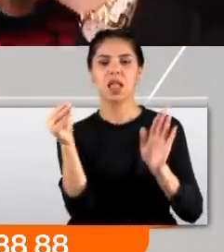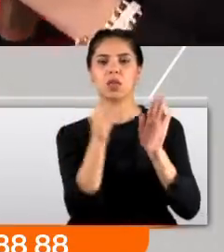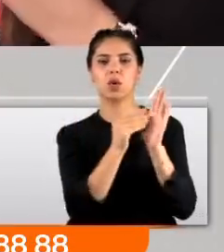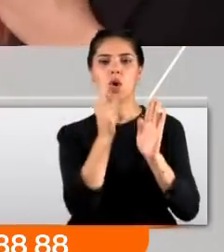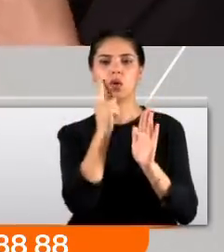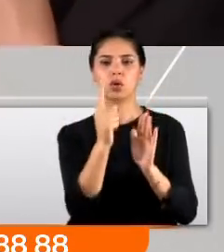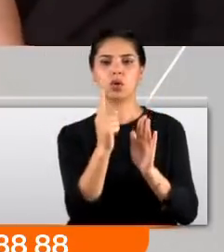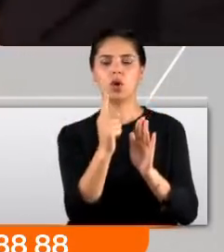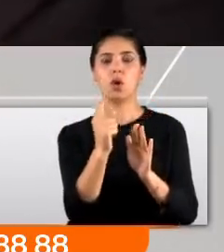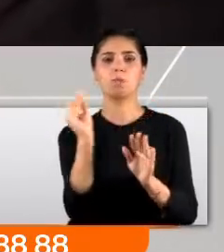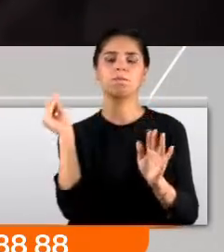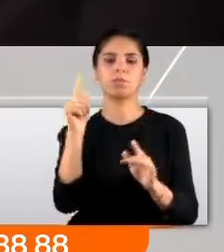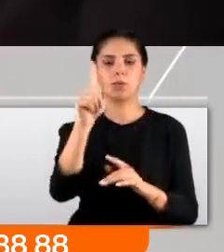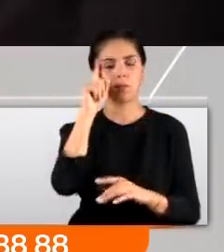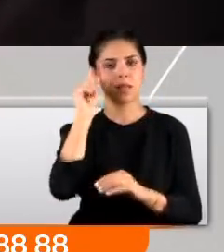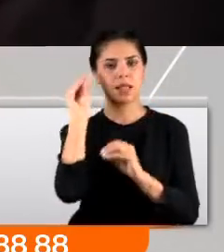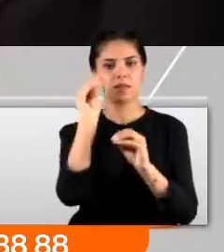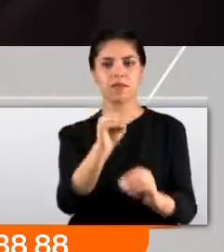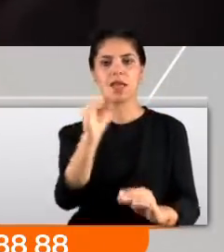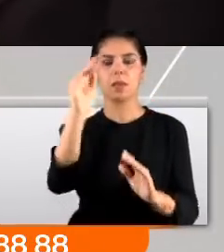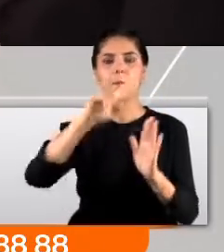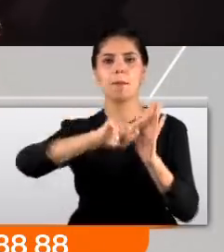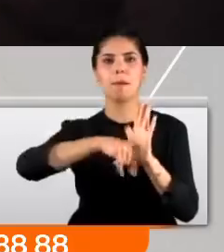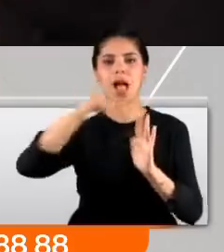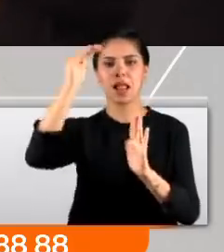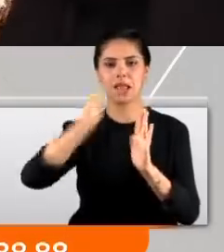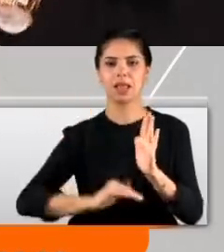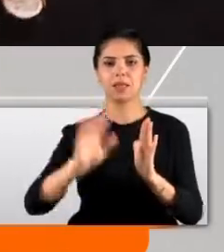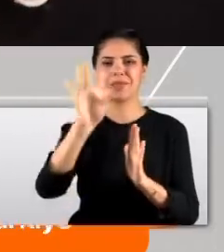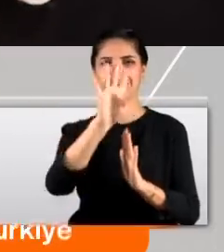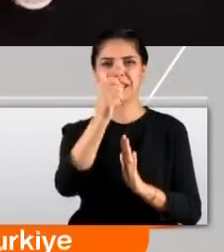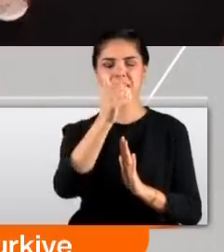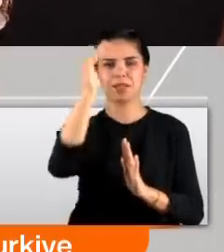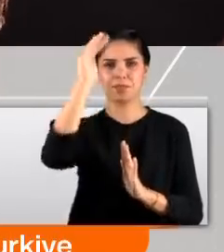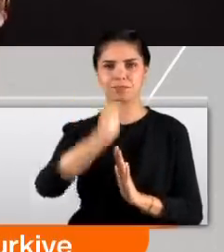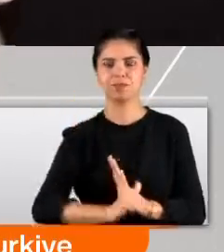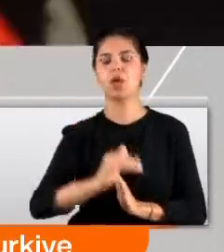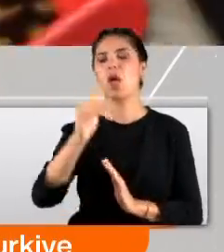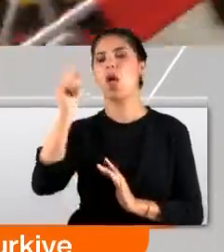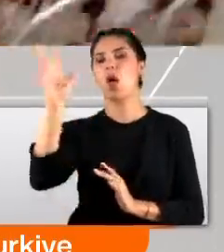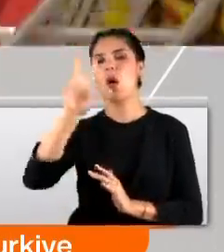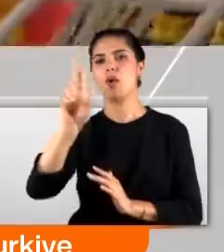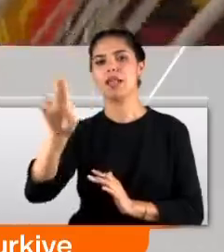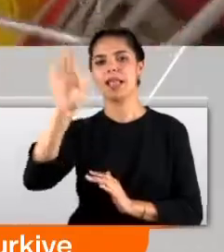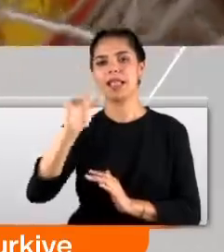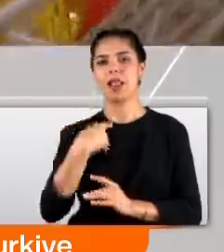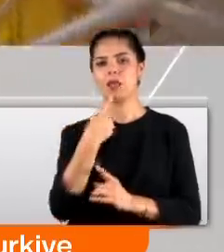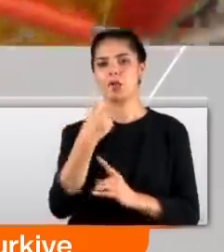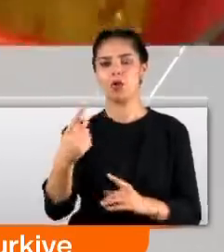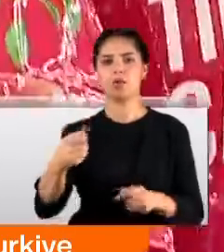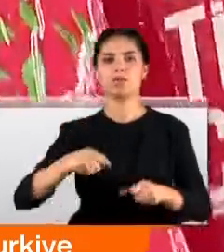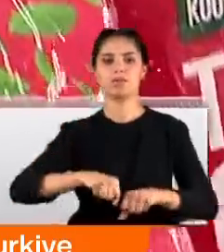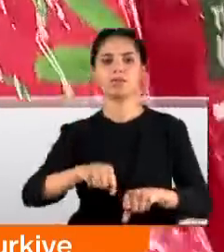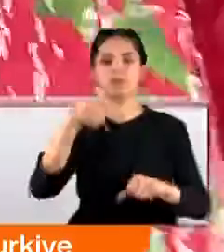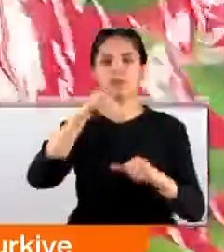reyonlarda ayrıca da belirtilmiş durumda. Balda da bir indirim var. 46.50'den 37.90'a düşmüş. Onu da koyalım